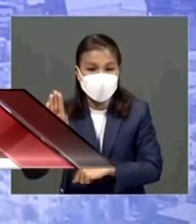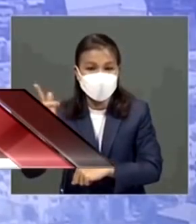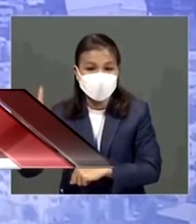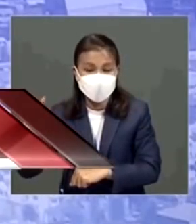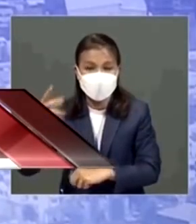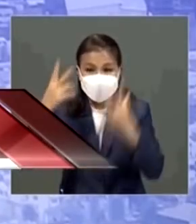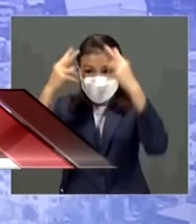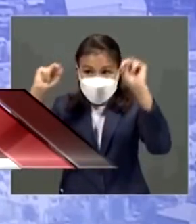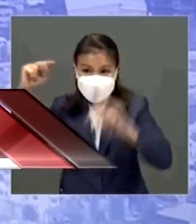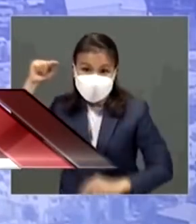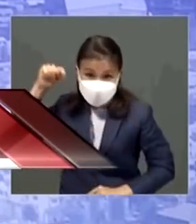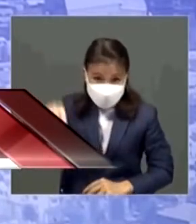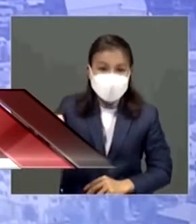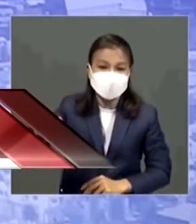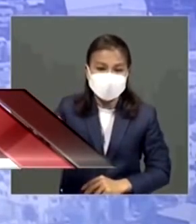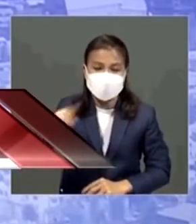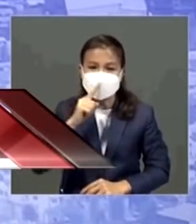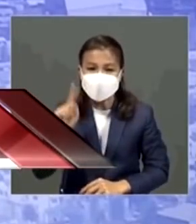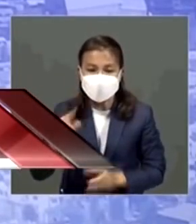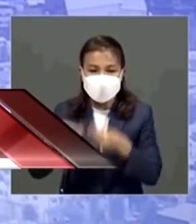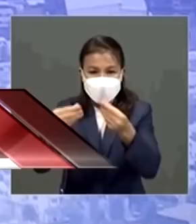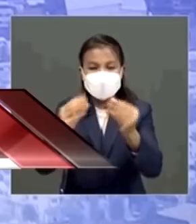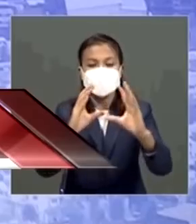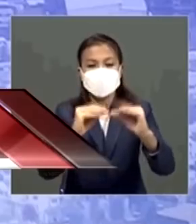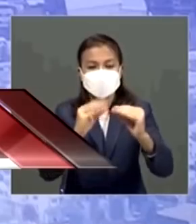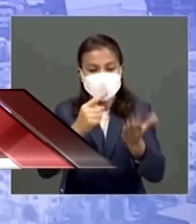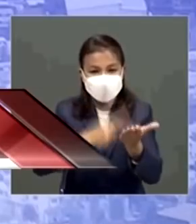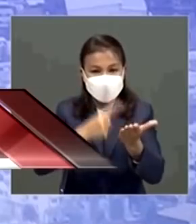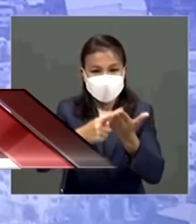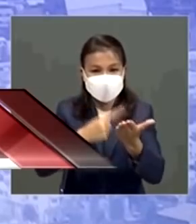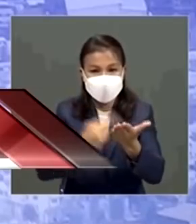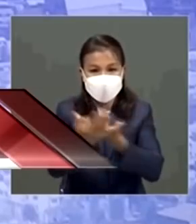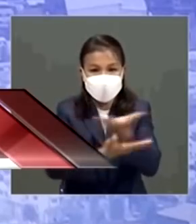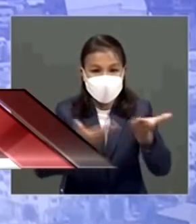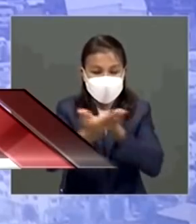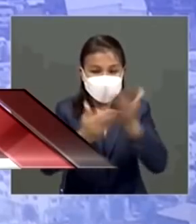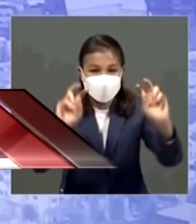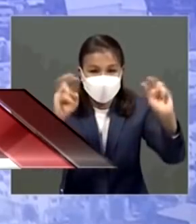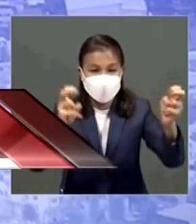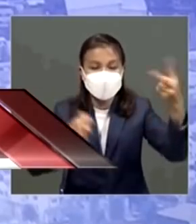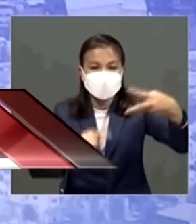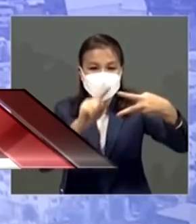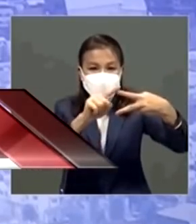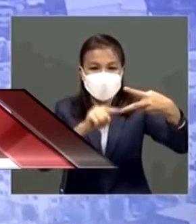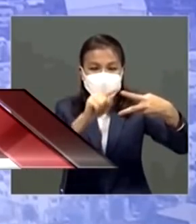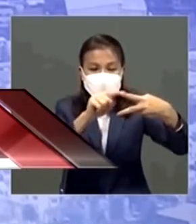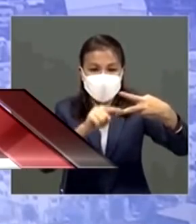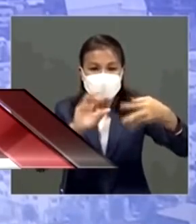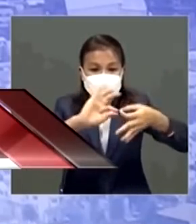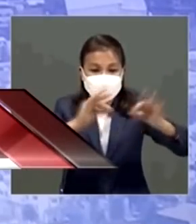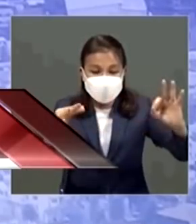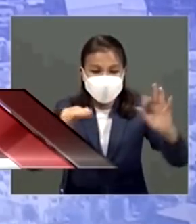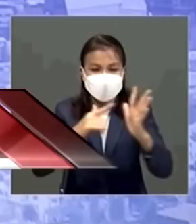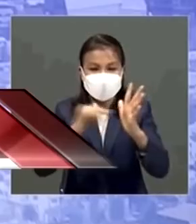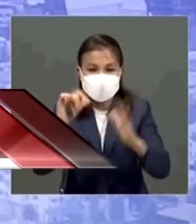ท่านนายกรัฐมนตรีนะครับได้ให้มีการประชุมปรึกษาหารือมี2ประเด็นที่ท่านฝากมาคือเรื่องของวั